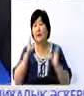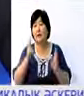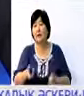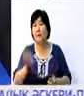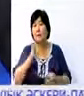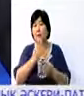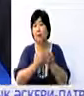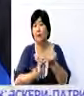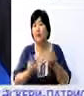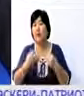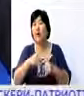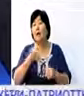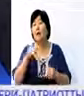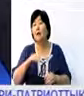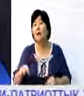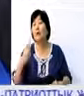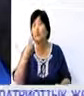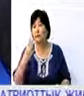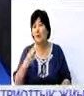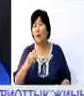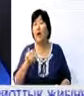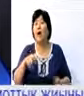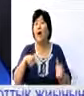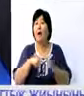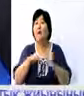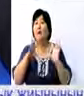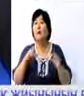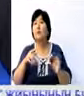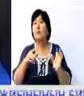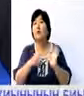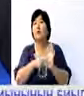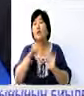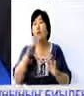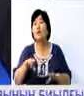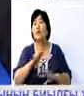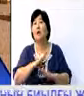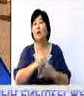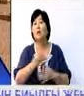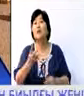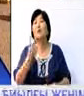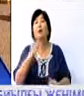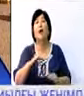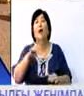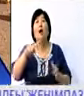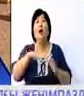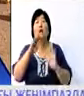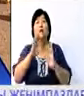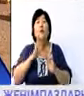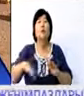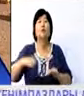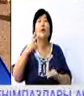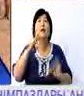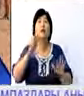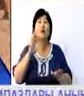семьяда, оның төртеуі бала. Қалаға келсек, қала бойынша 7 адам қайтыс болды, оның екеуі бала. Қала қарасты су айдындарында тек екі жерге